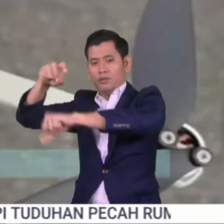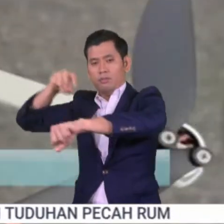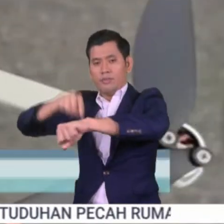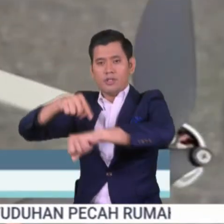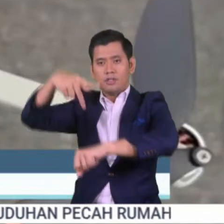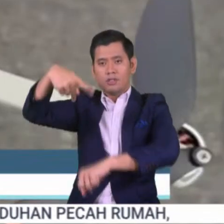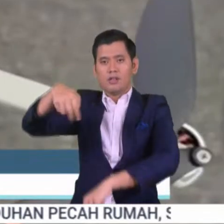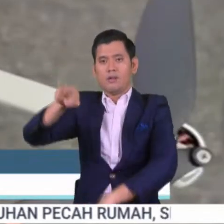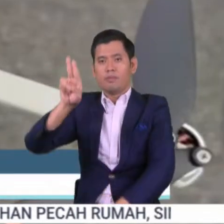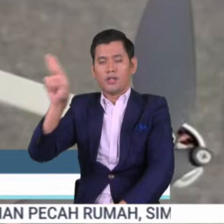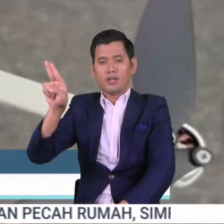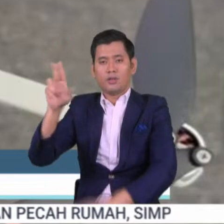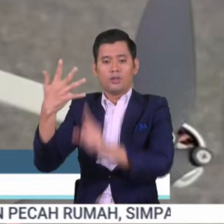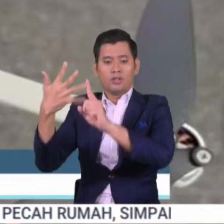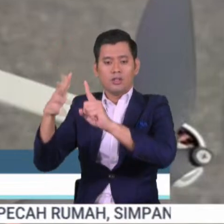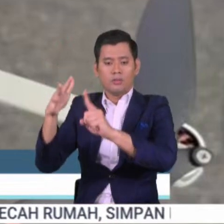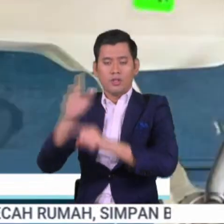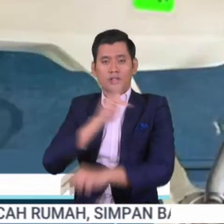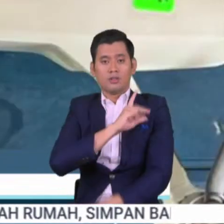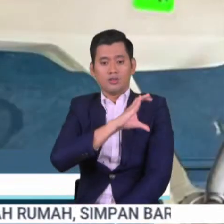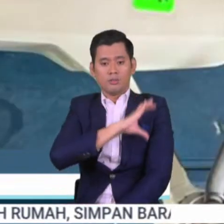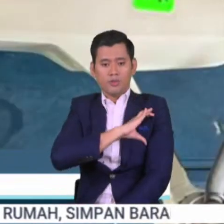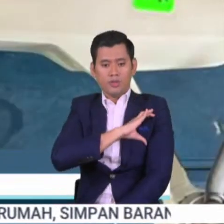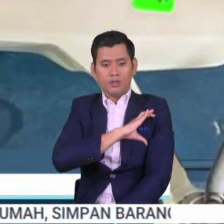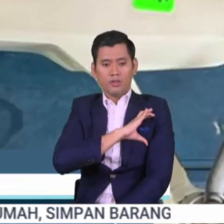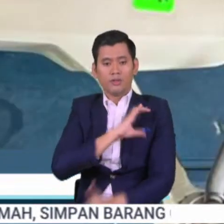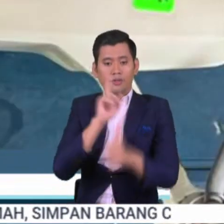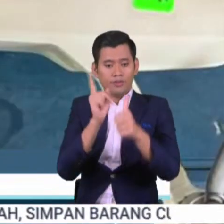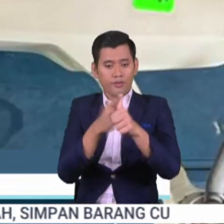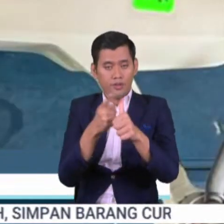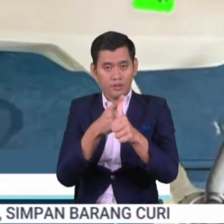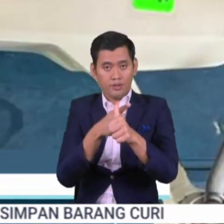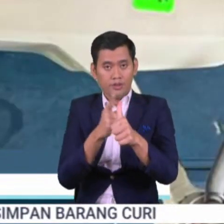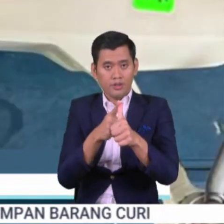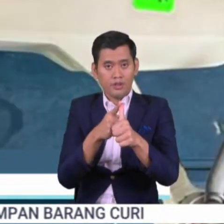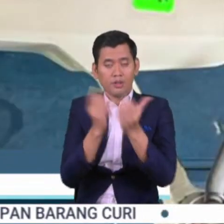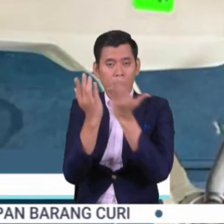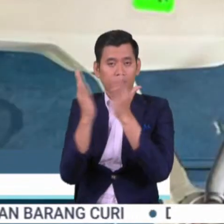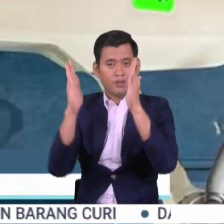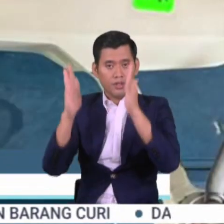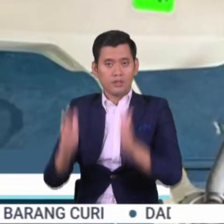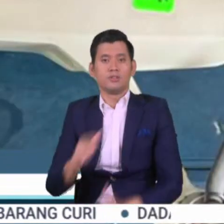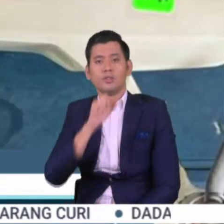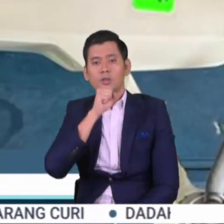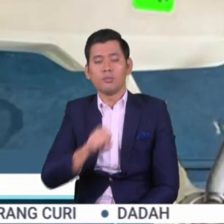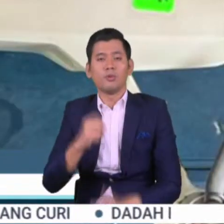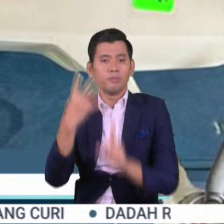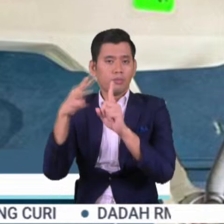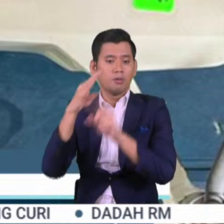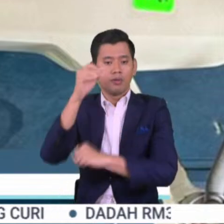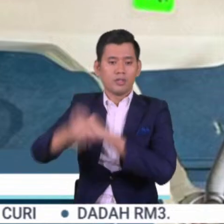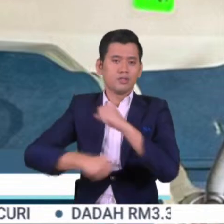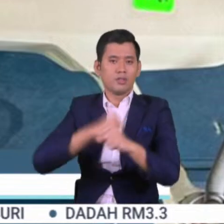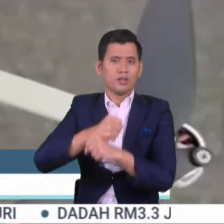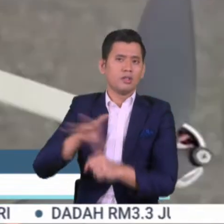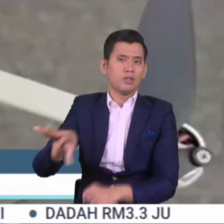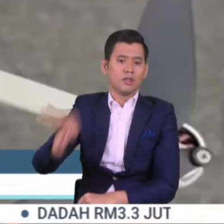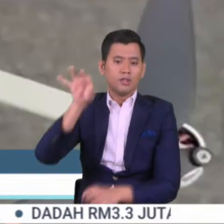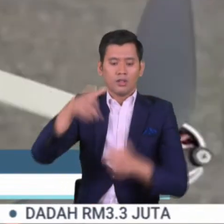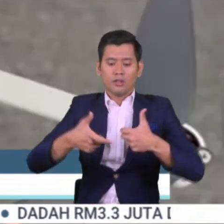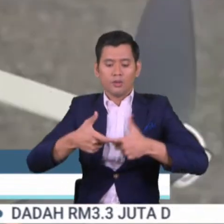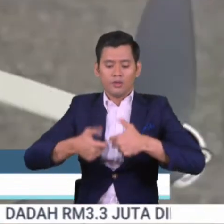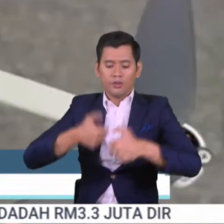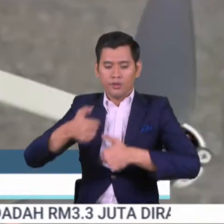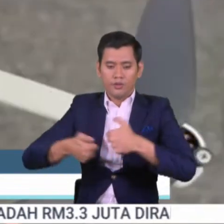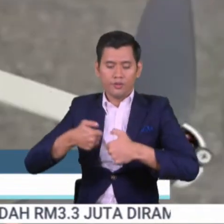Ketua Polis Kelantan, Dato' Muhammad Zaki Harun mengesahkan suspek pertama membabitkan pelajar berusia 14 tahun. Dia dikesan menerbangkan drone